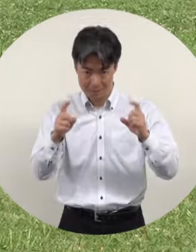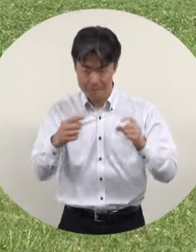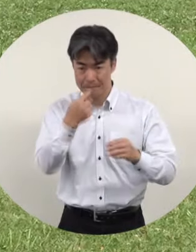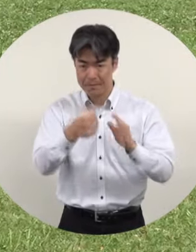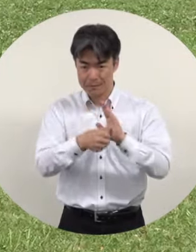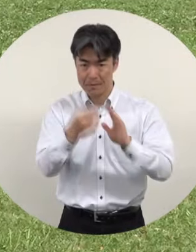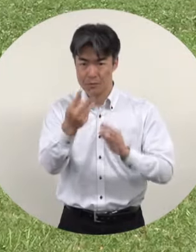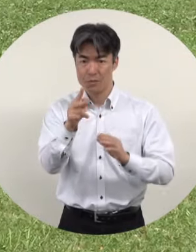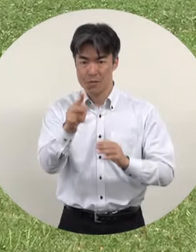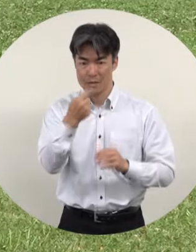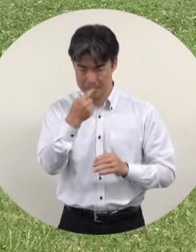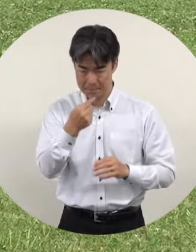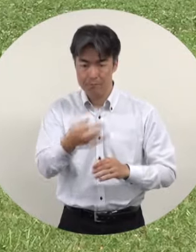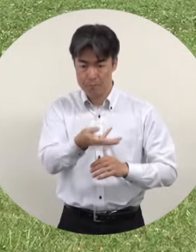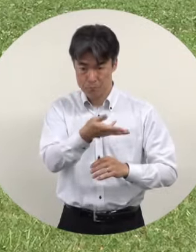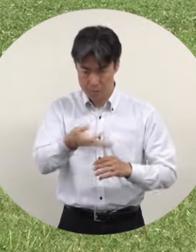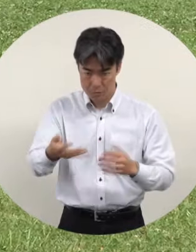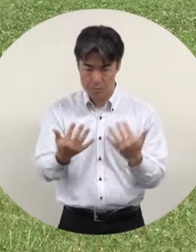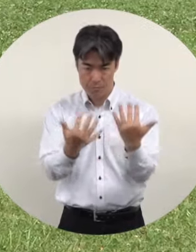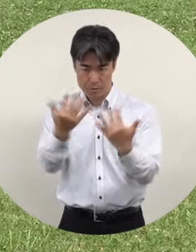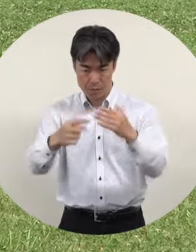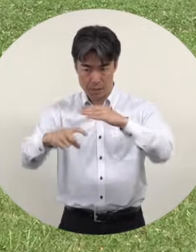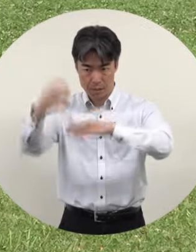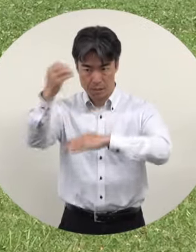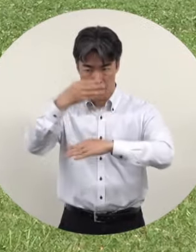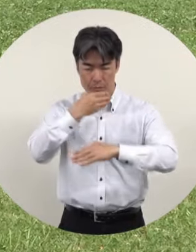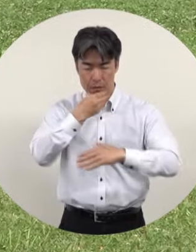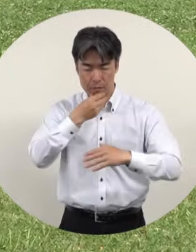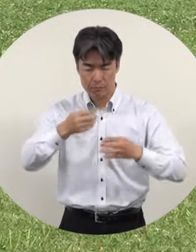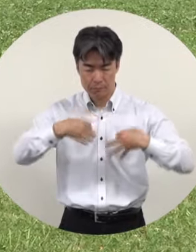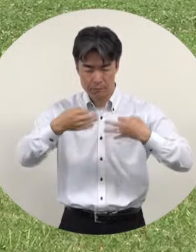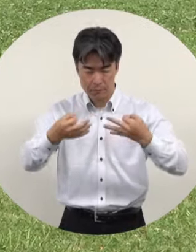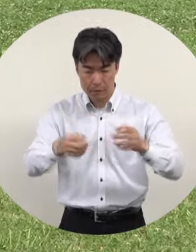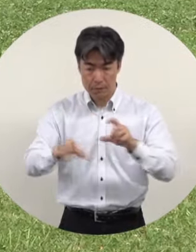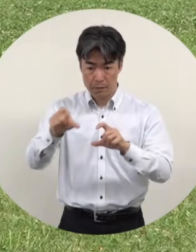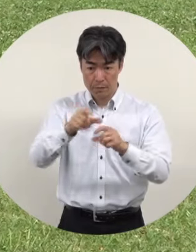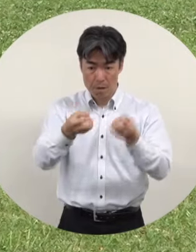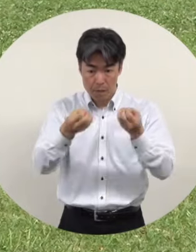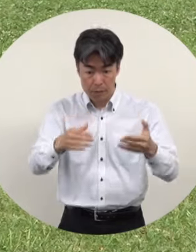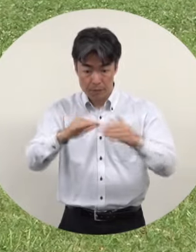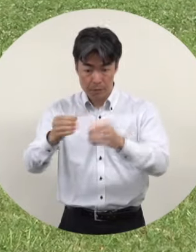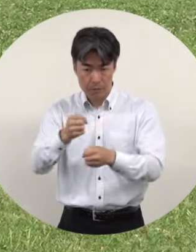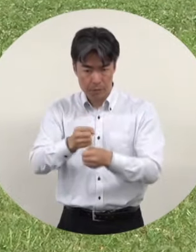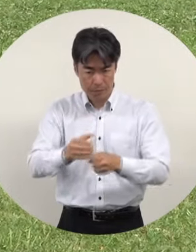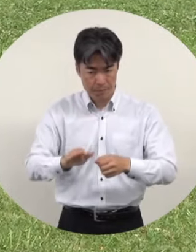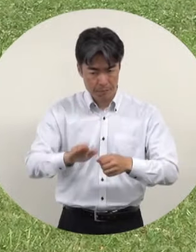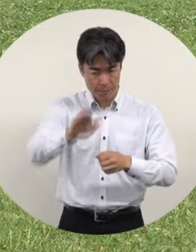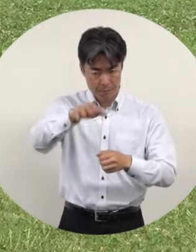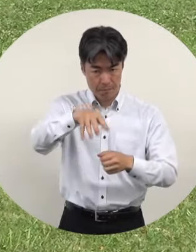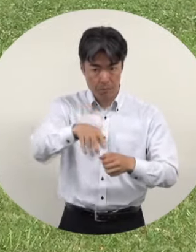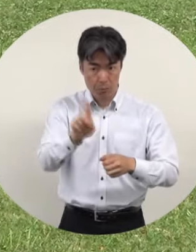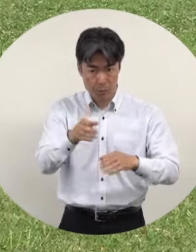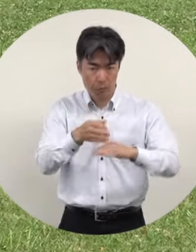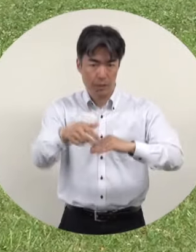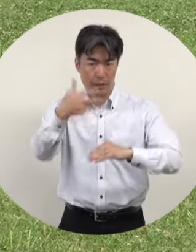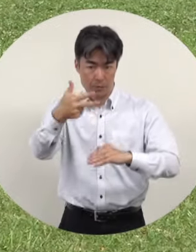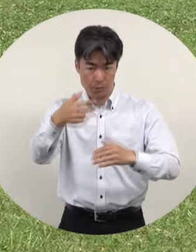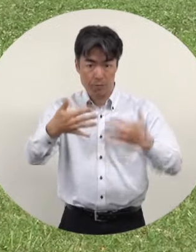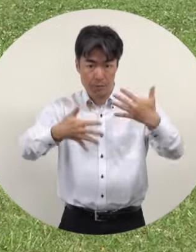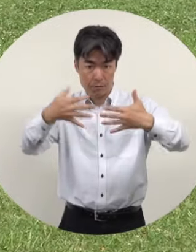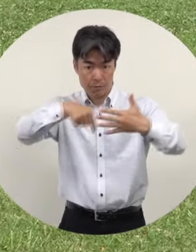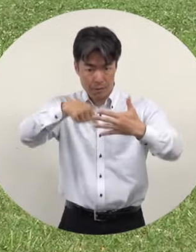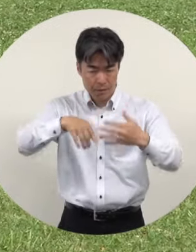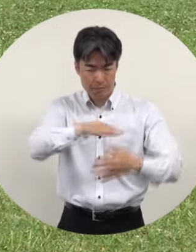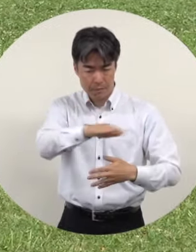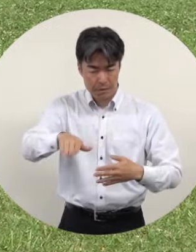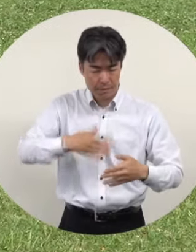こんにちは、ゆかです。水と緑と太陽に恵まれ新しい街づくりが進む街越谷市、この番組では